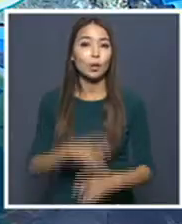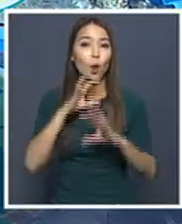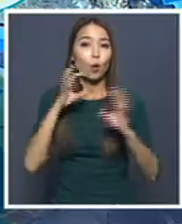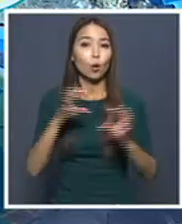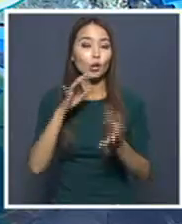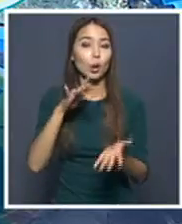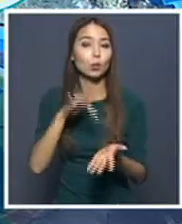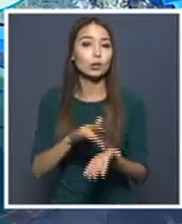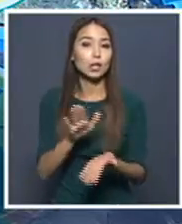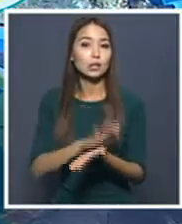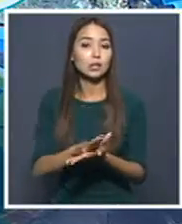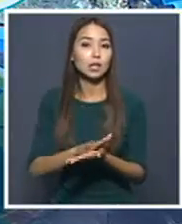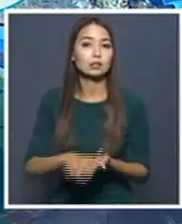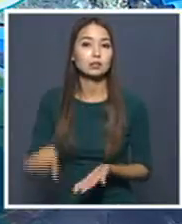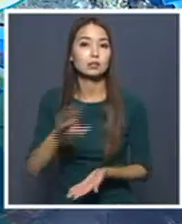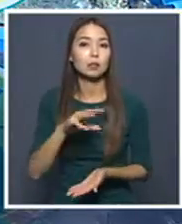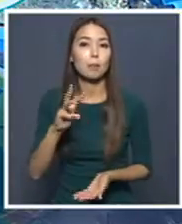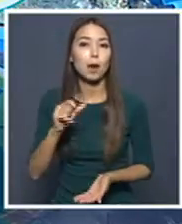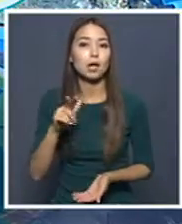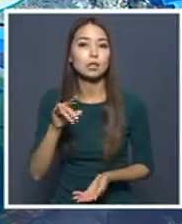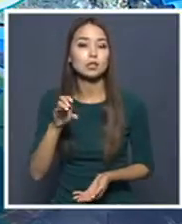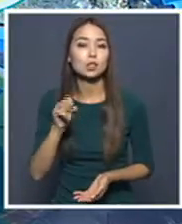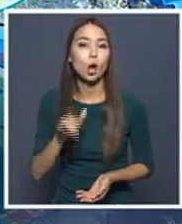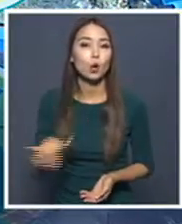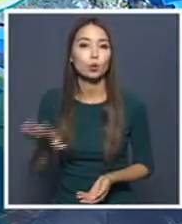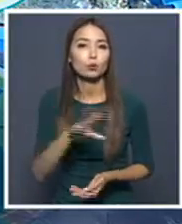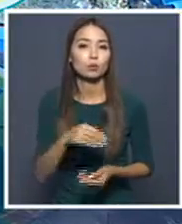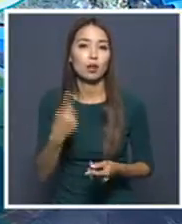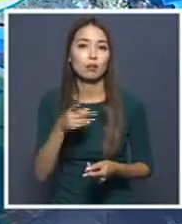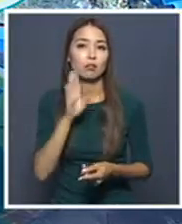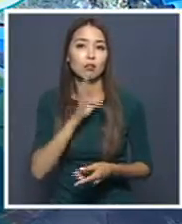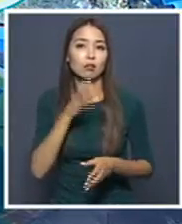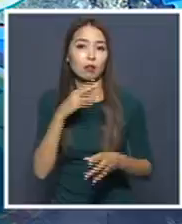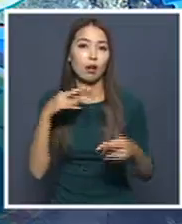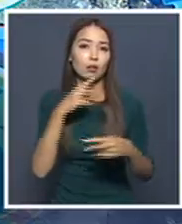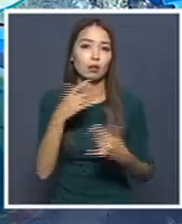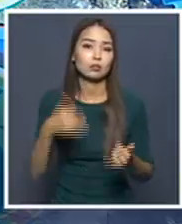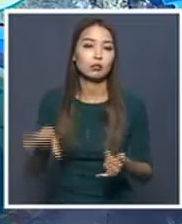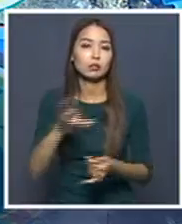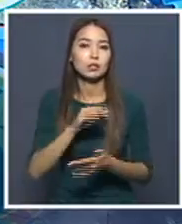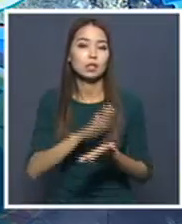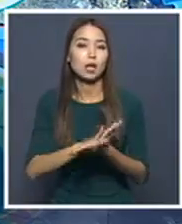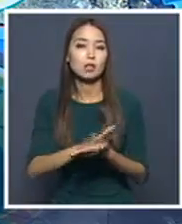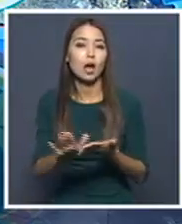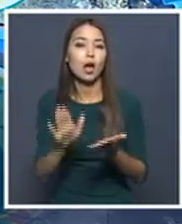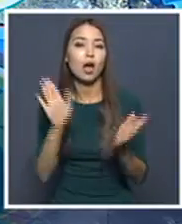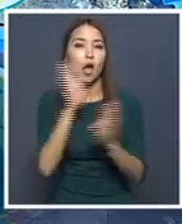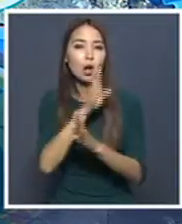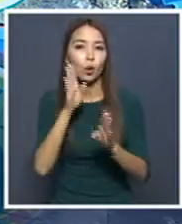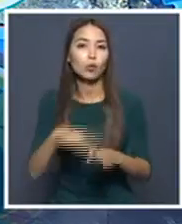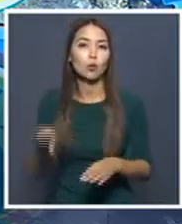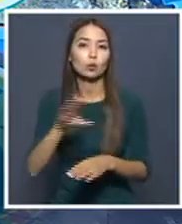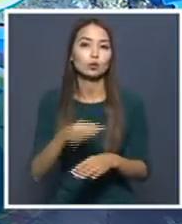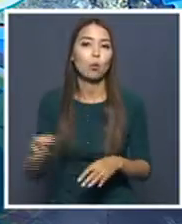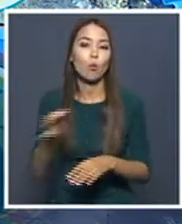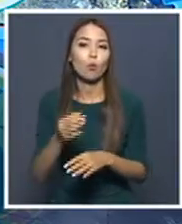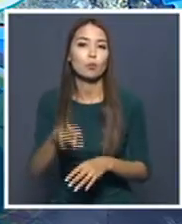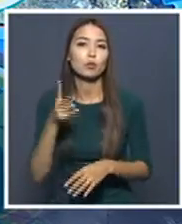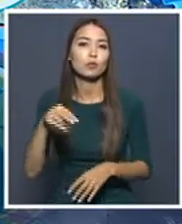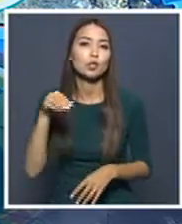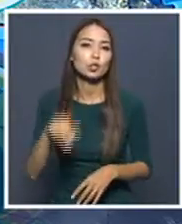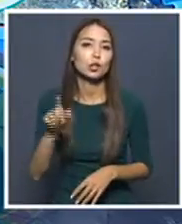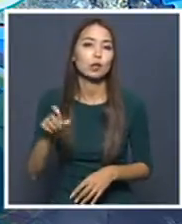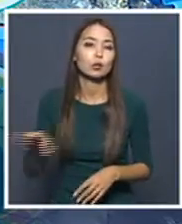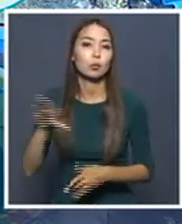қоршаған ортаның тазалығына маңғыстаулықтар бір ауыздан атсалысты. Бірге таза Қазақстан экологиялық акциясына облыс бойынша 2000-ға жуық адам